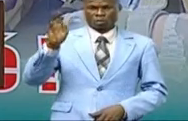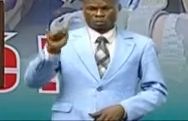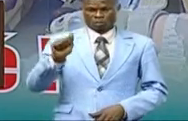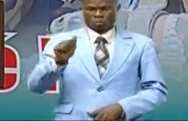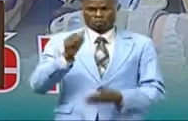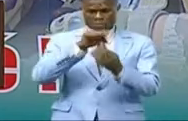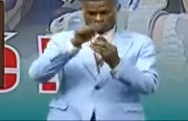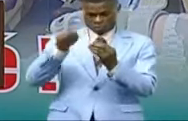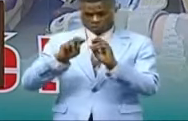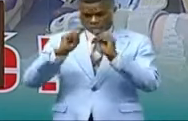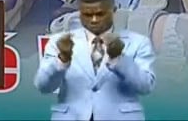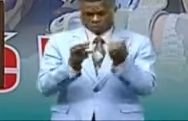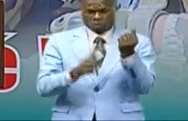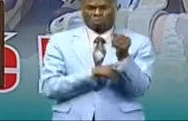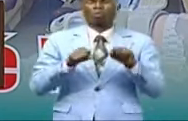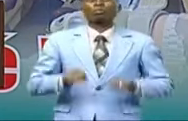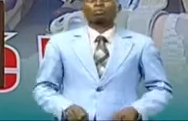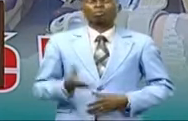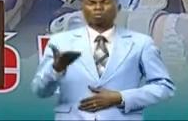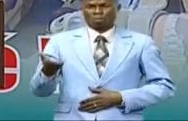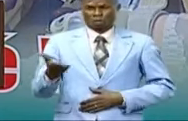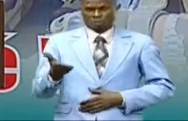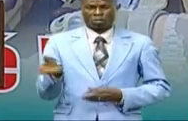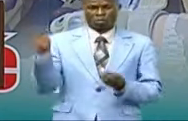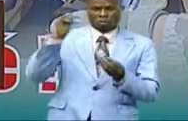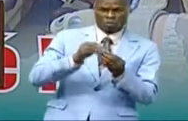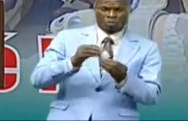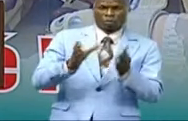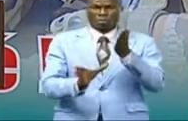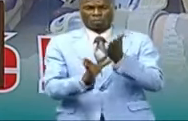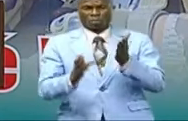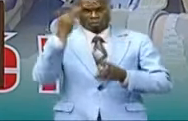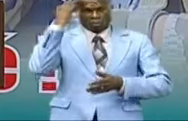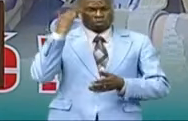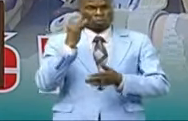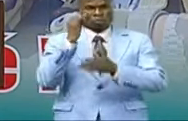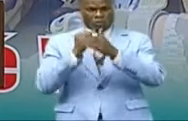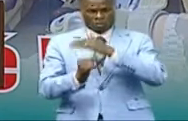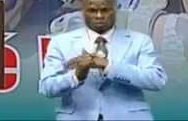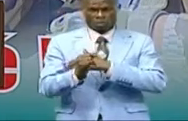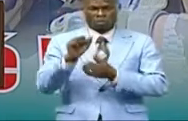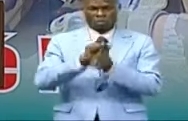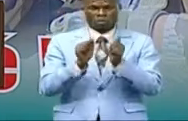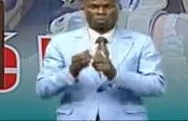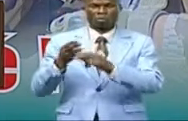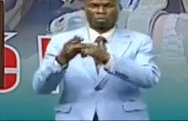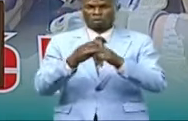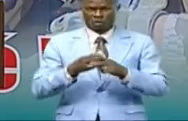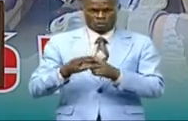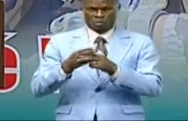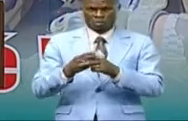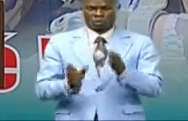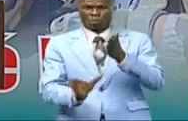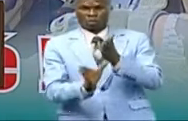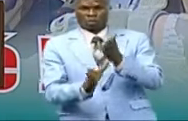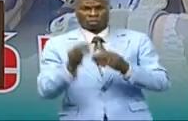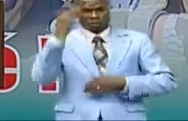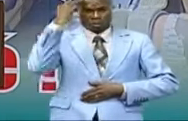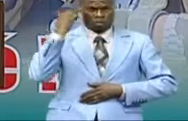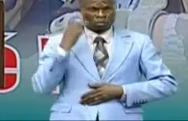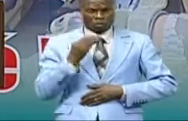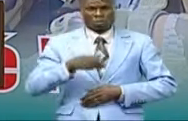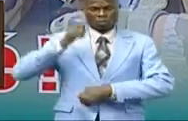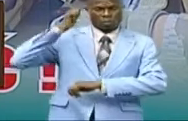victimes. En complément au vice-ministre de l'Intérieur sur le volet sécuritaire, le vice-ministre de